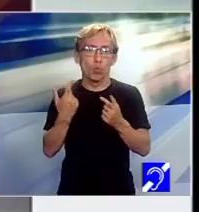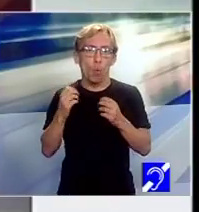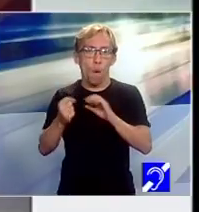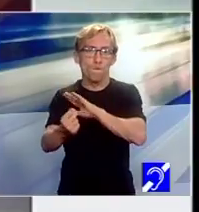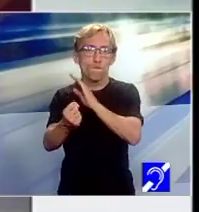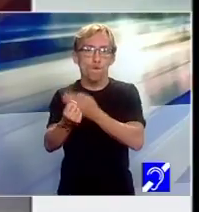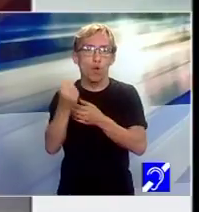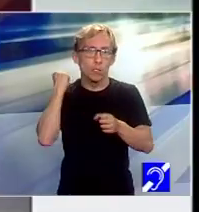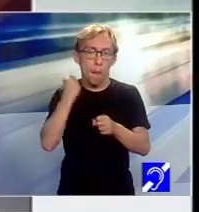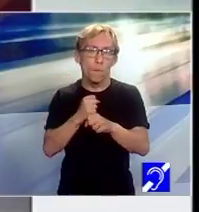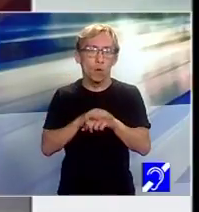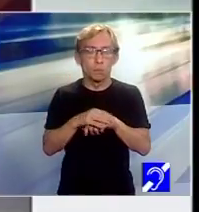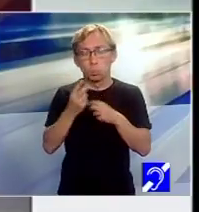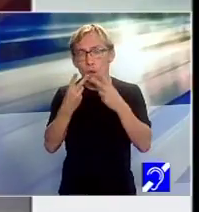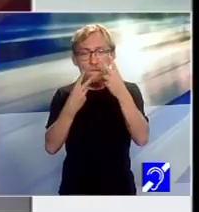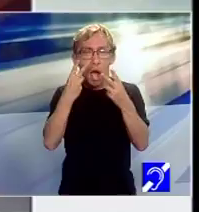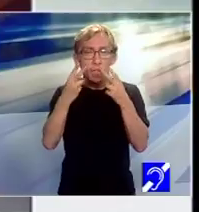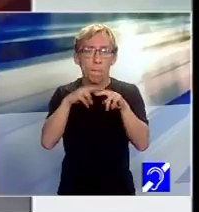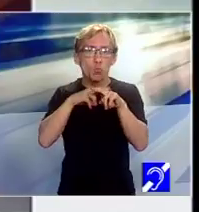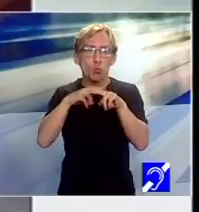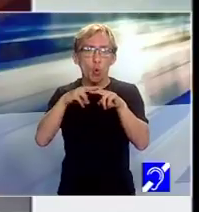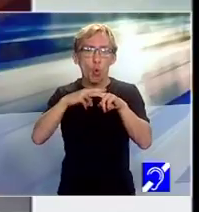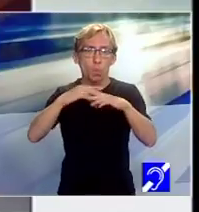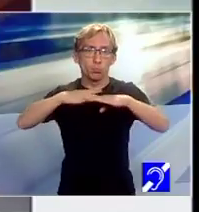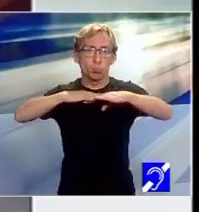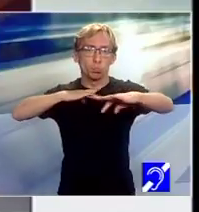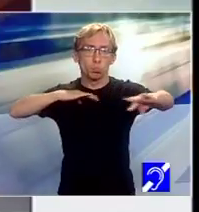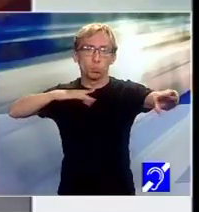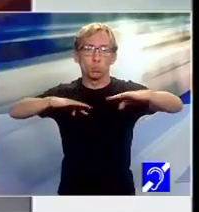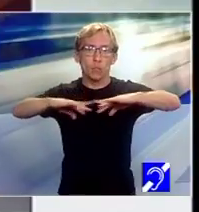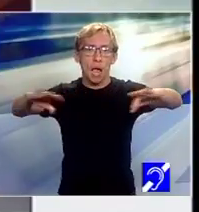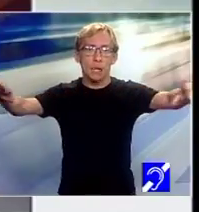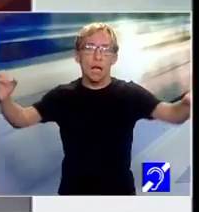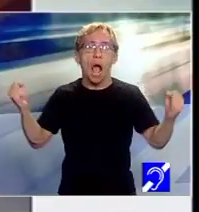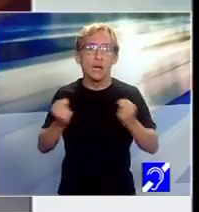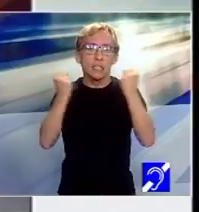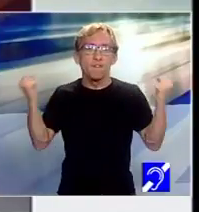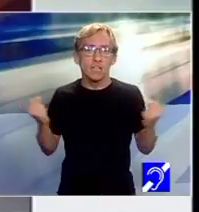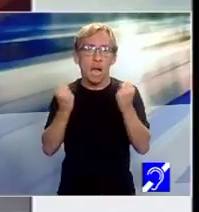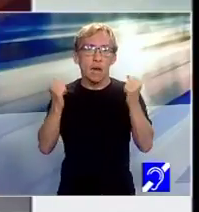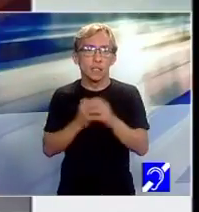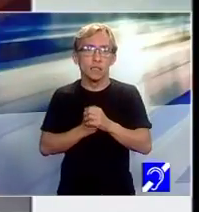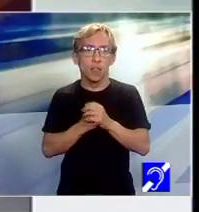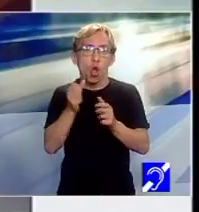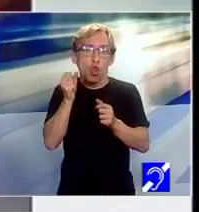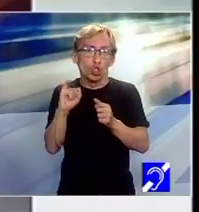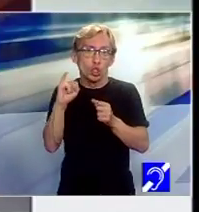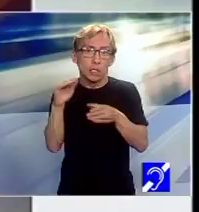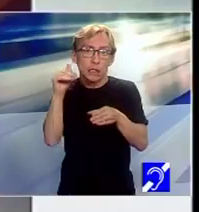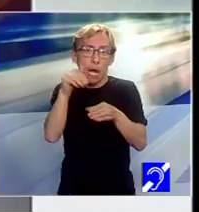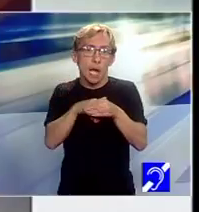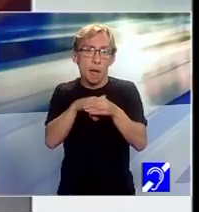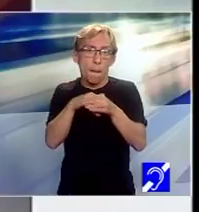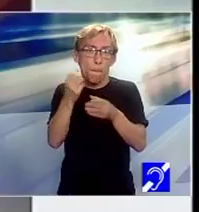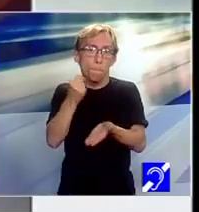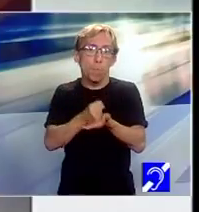să vedem cum ne extindem activitatea. Noi să depindem și de niște legi financiare, trebuie să le încadrăm în buget. Negociem